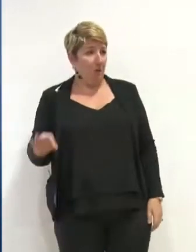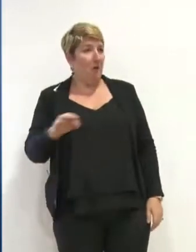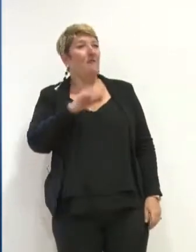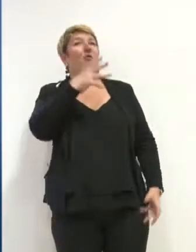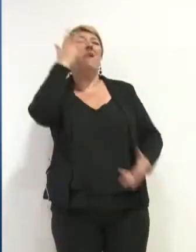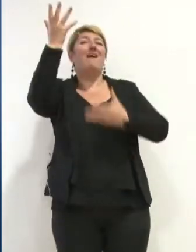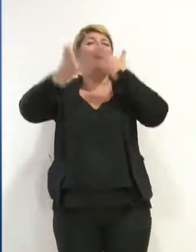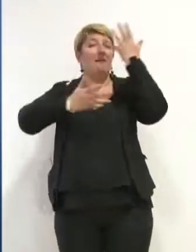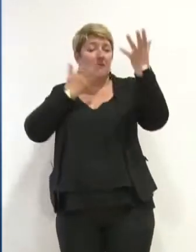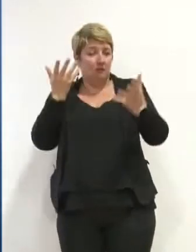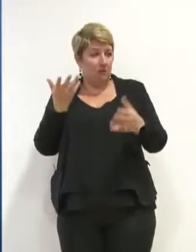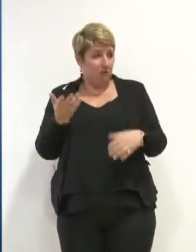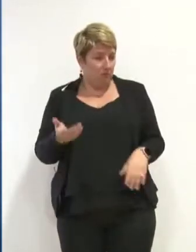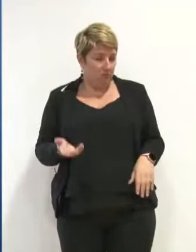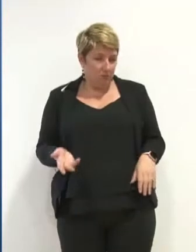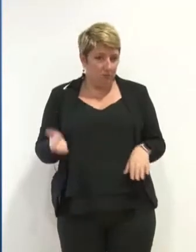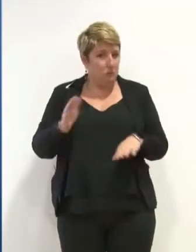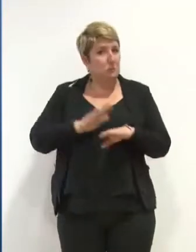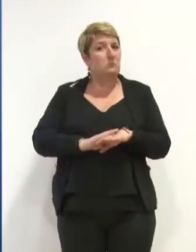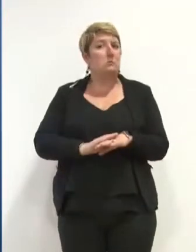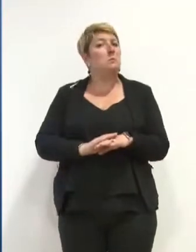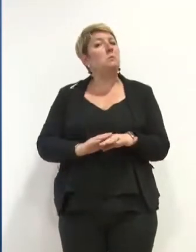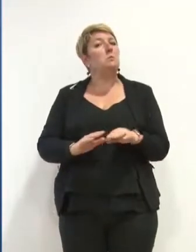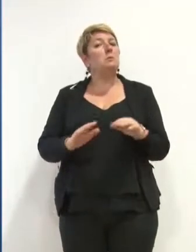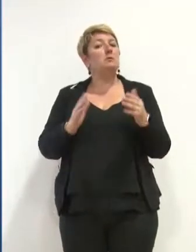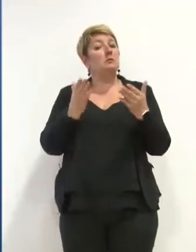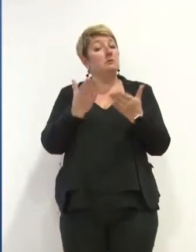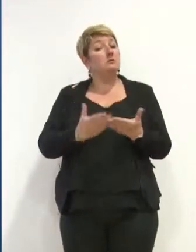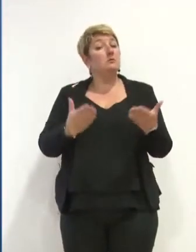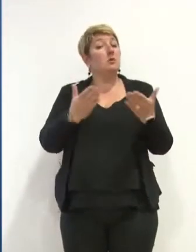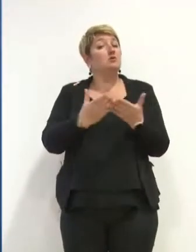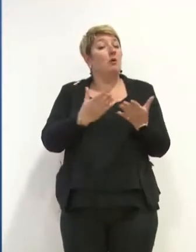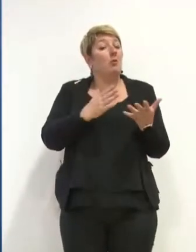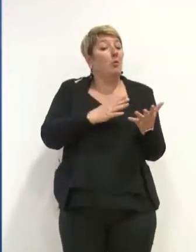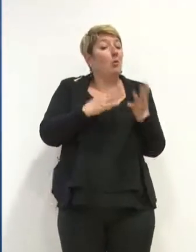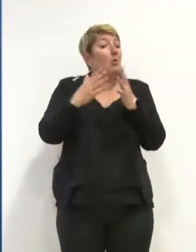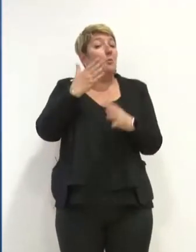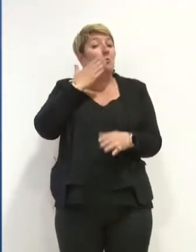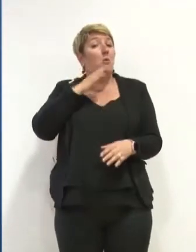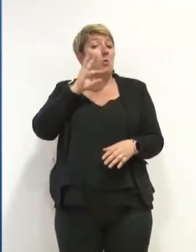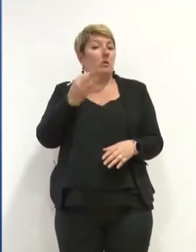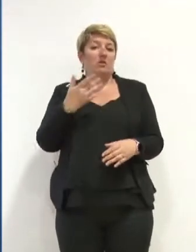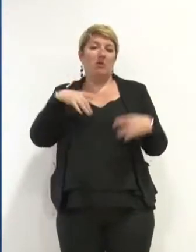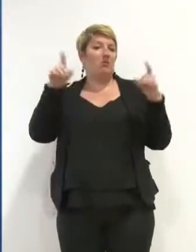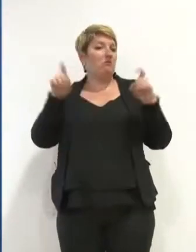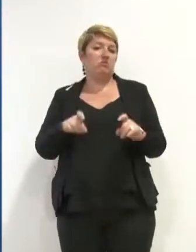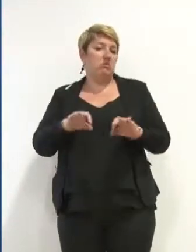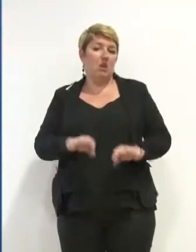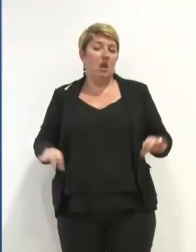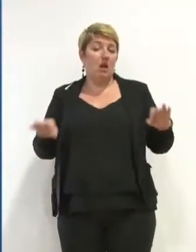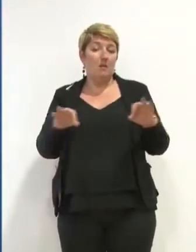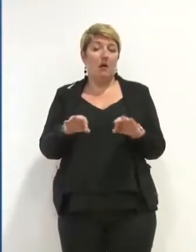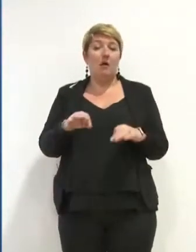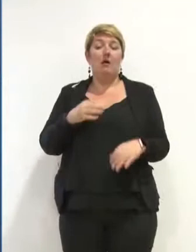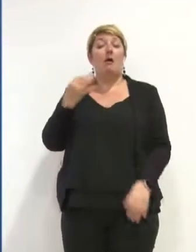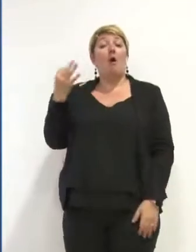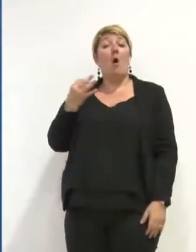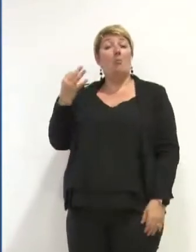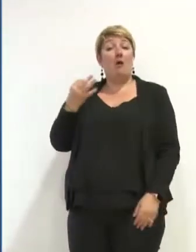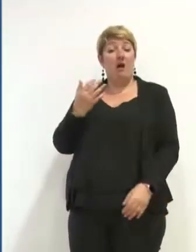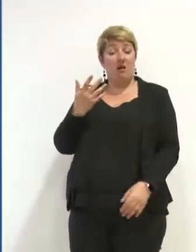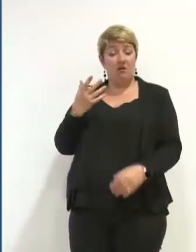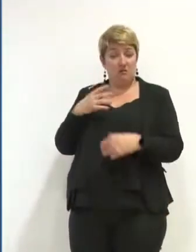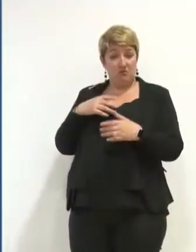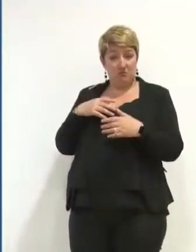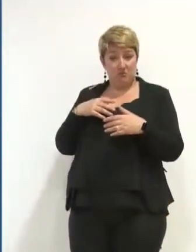malgré une conjoncture qui reste malgré tout plus favorable que précédemment, notamment par les taux d'emprunt, qui n'ont jamais été aussi bas et